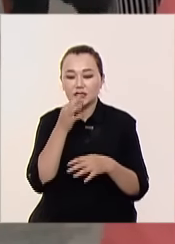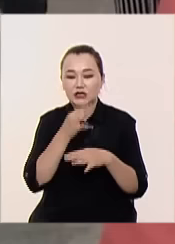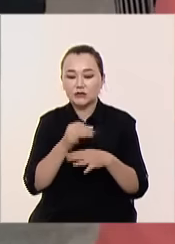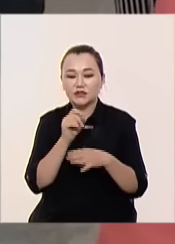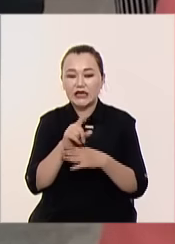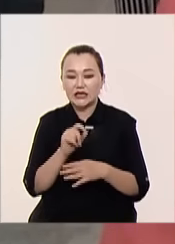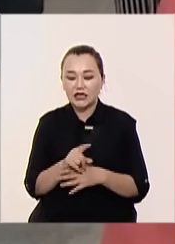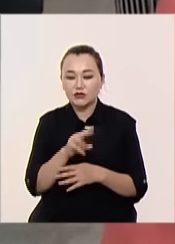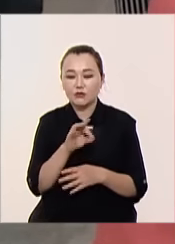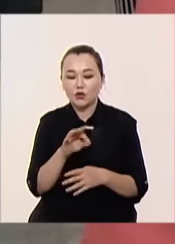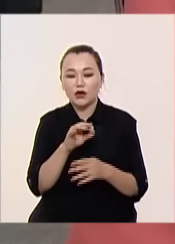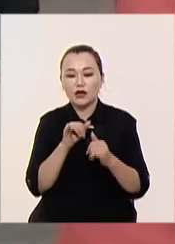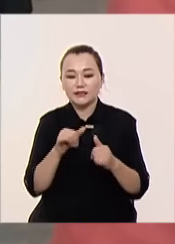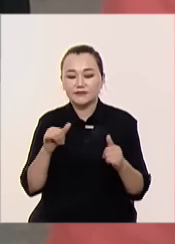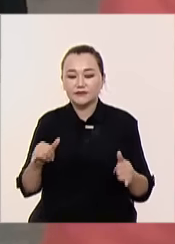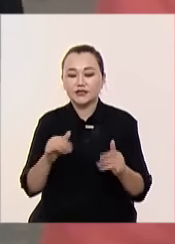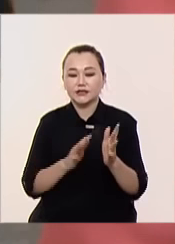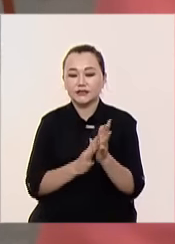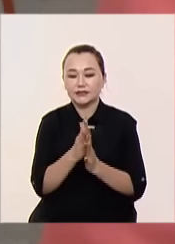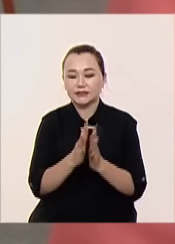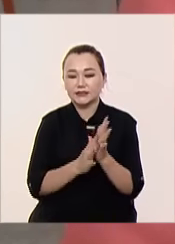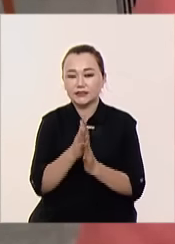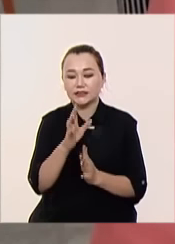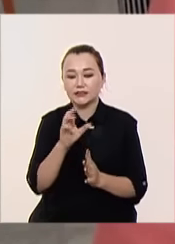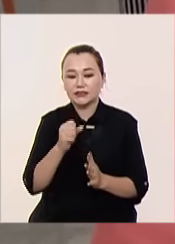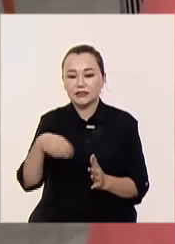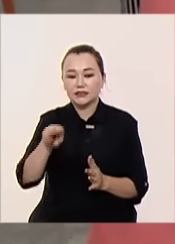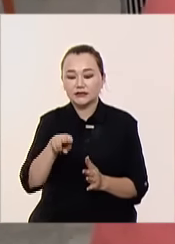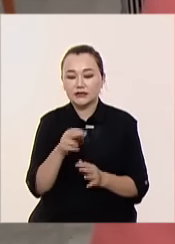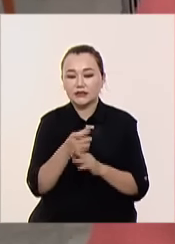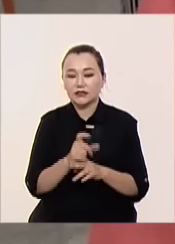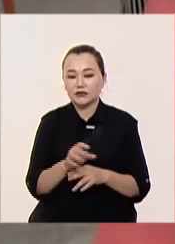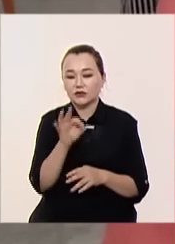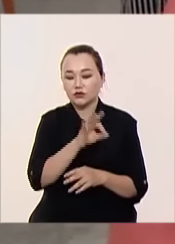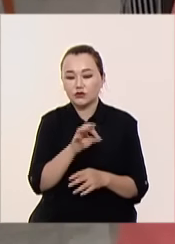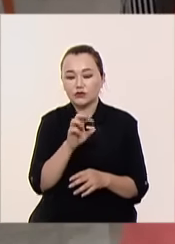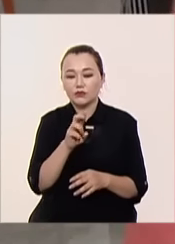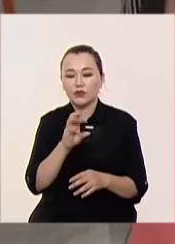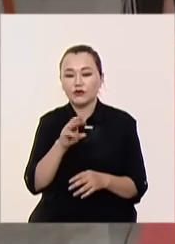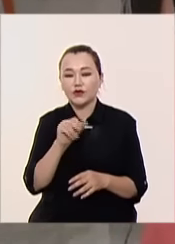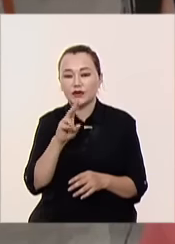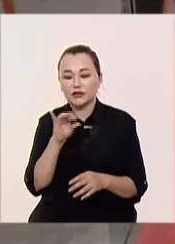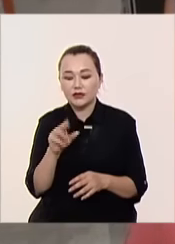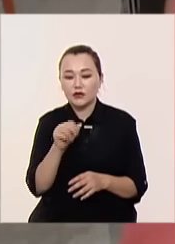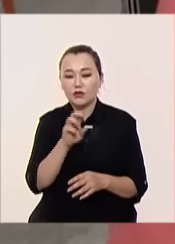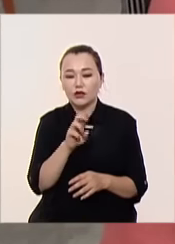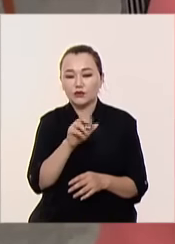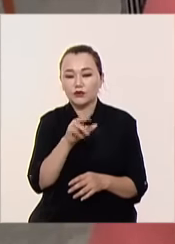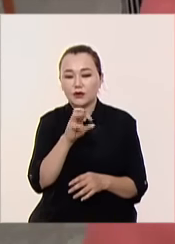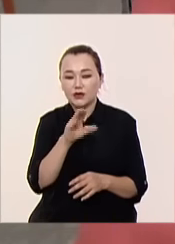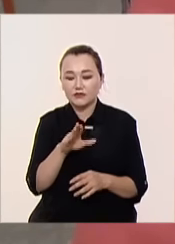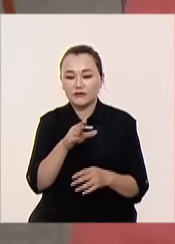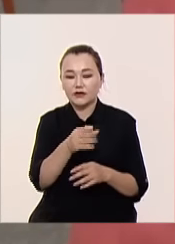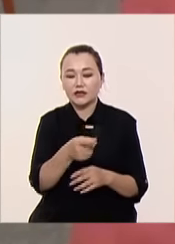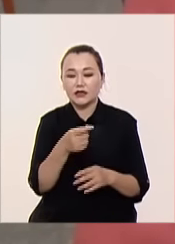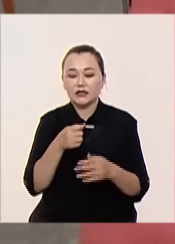задачи по инфраструктурному развитию ботанического сада. Реконструкция, которая была проведена у нас фондом Булата Утимуратова, дала